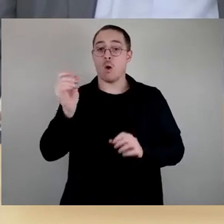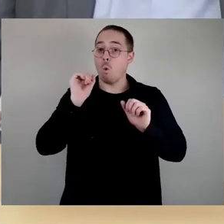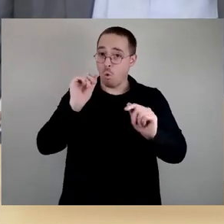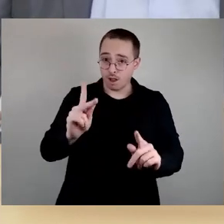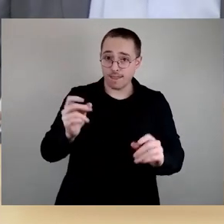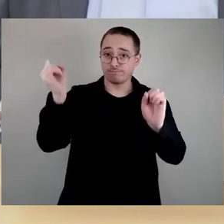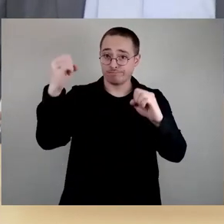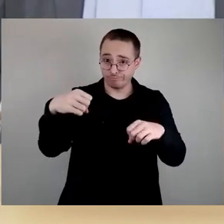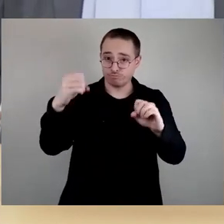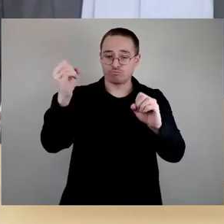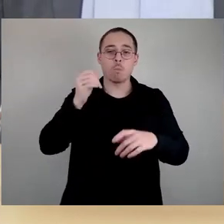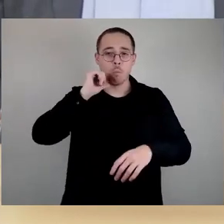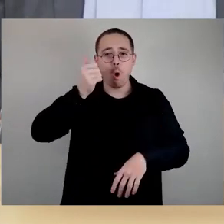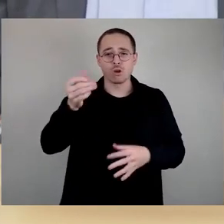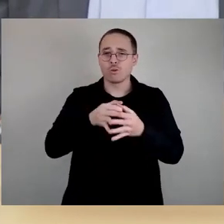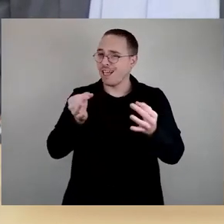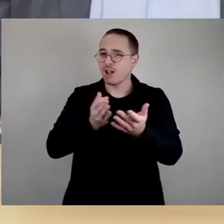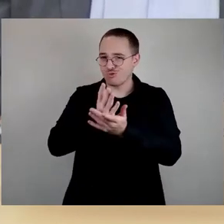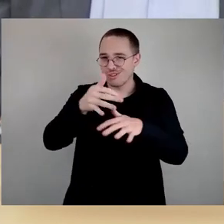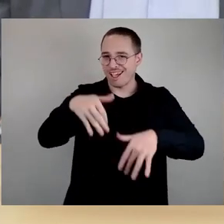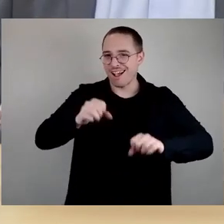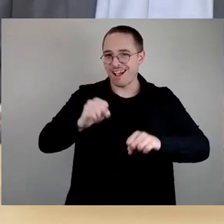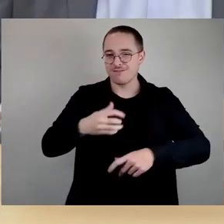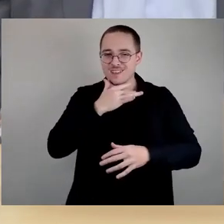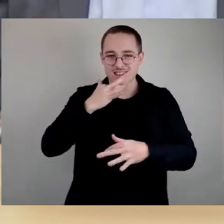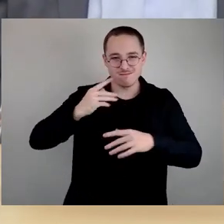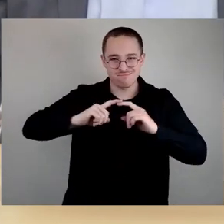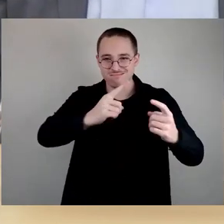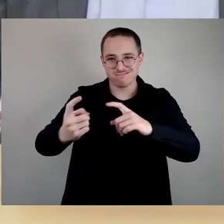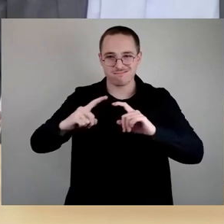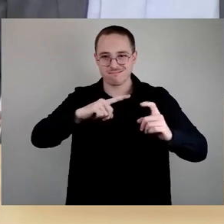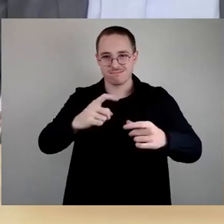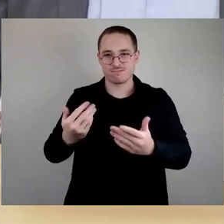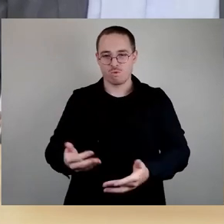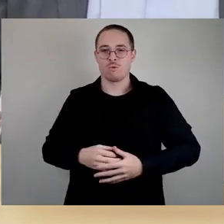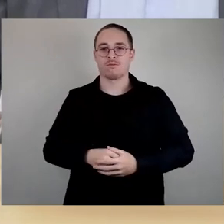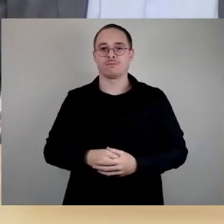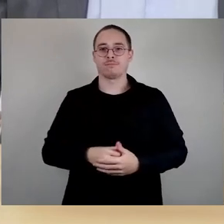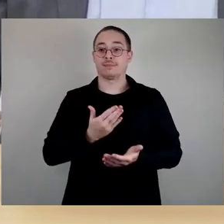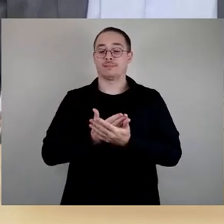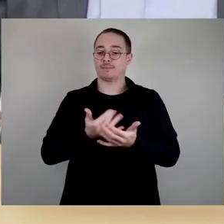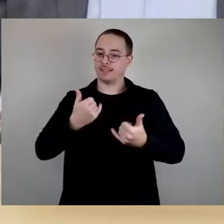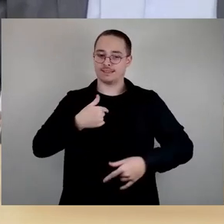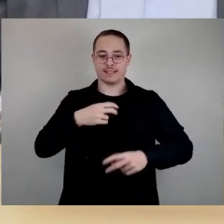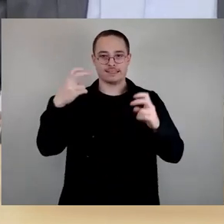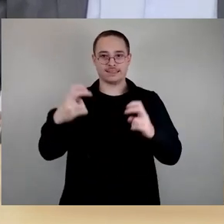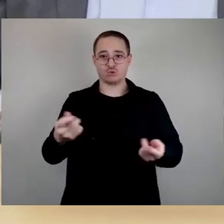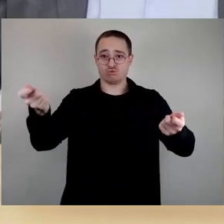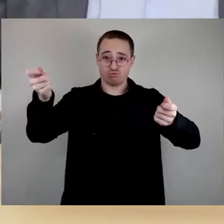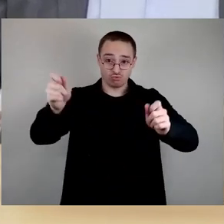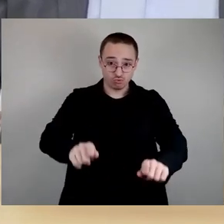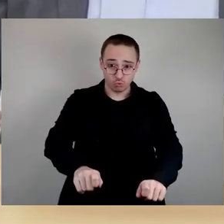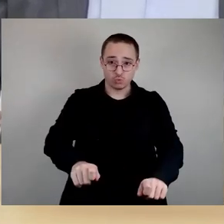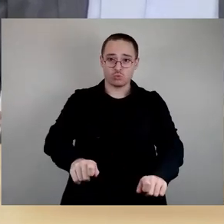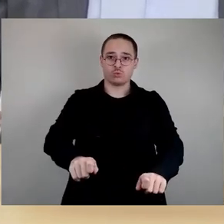wir haben ja morgen noch einen ganzen Tag vor uns, dann erlaube ich mir an dieser Stelle, die Sitzung für heute zu schließen. Wir sehen uns